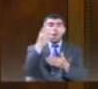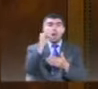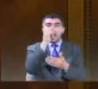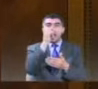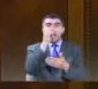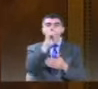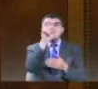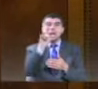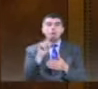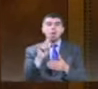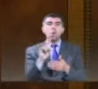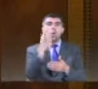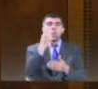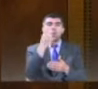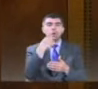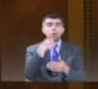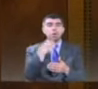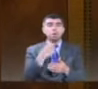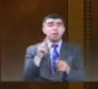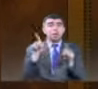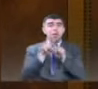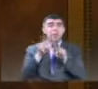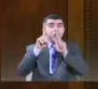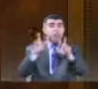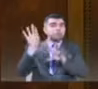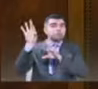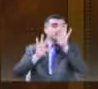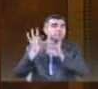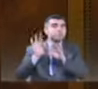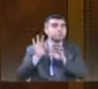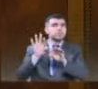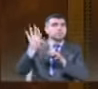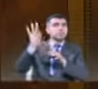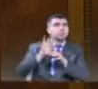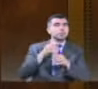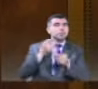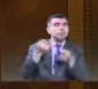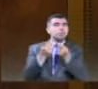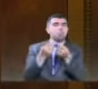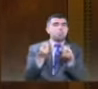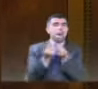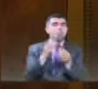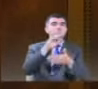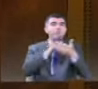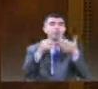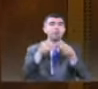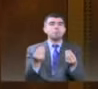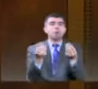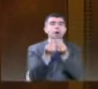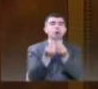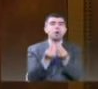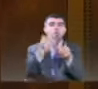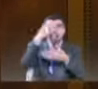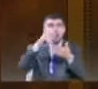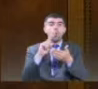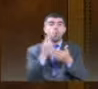والوحيد الذي تم اختياره للاستفادة من هذا البرنامج، الذي سيبوئه لا محالة مكانة خاصة داخل